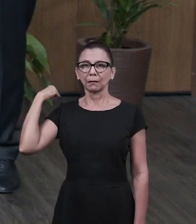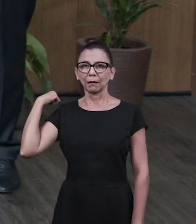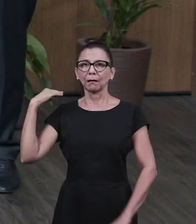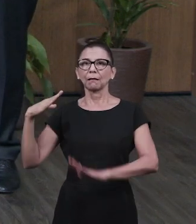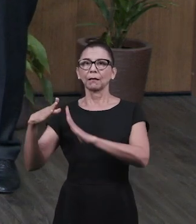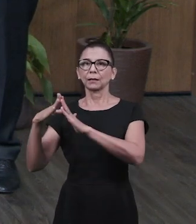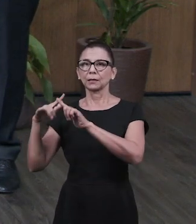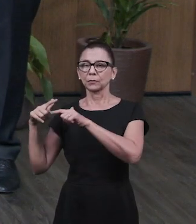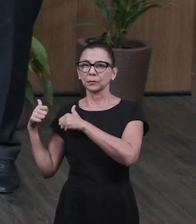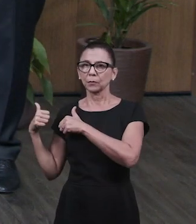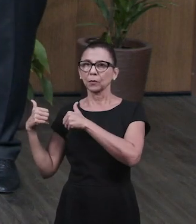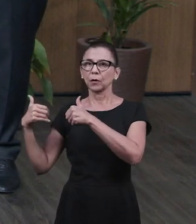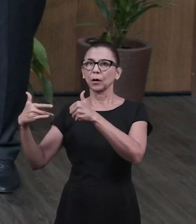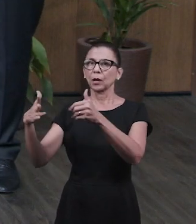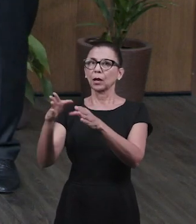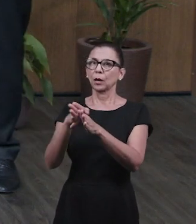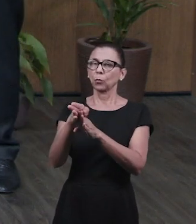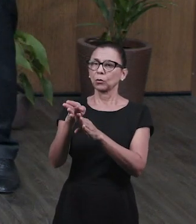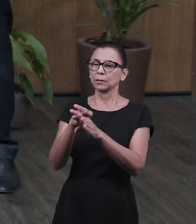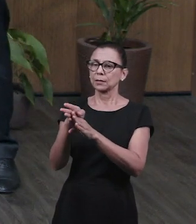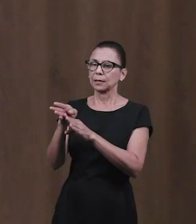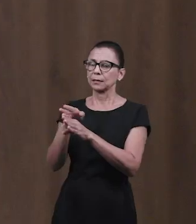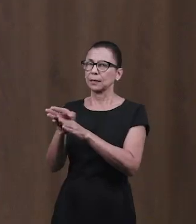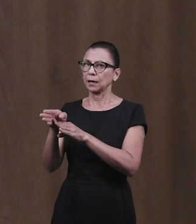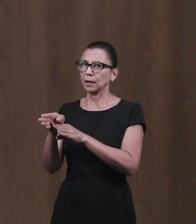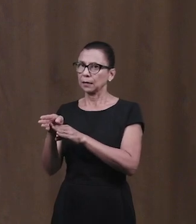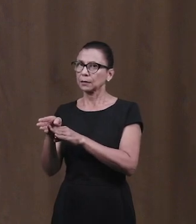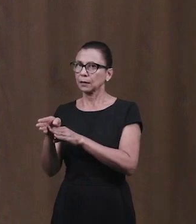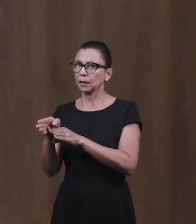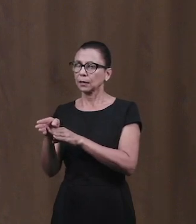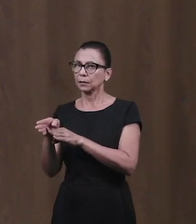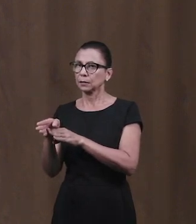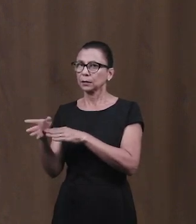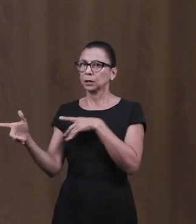en étant cette Église orientée et gouvernée